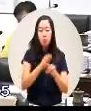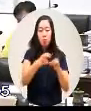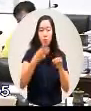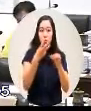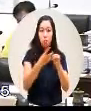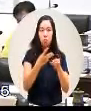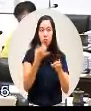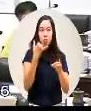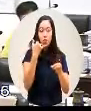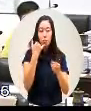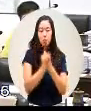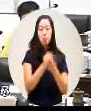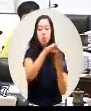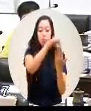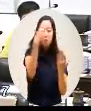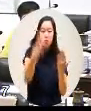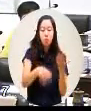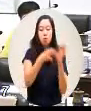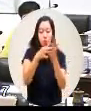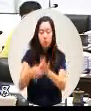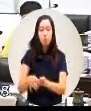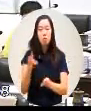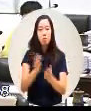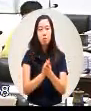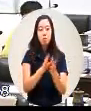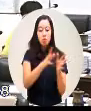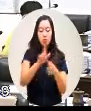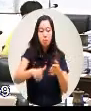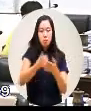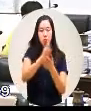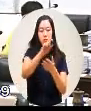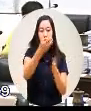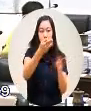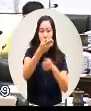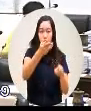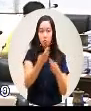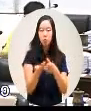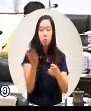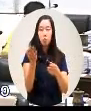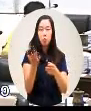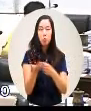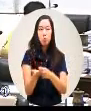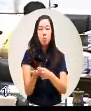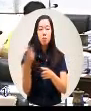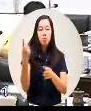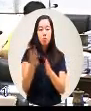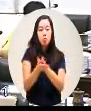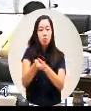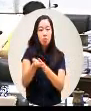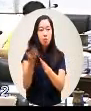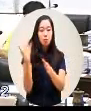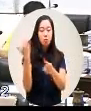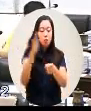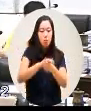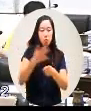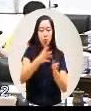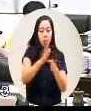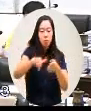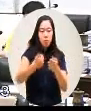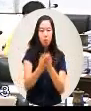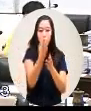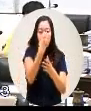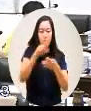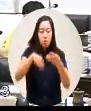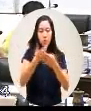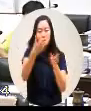任。本会之理事19人，候补理事7人，监事7人，候